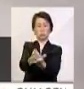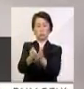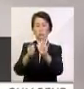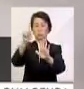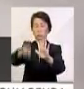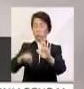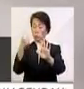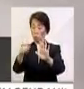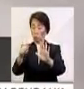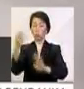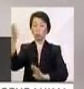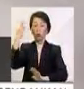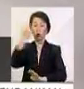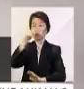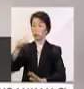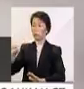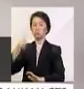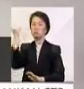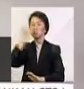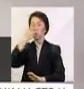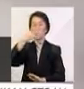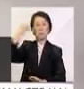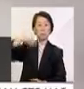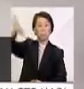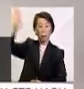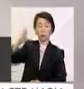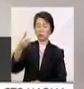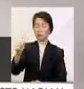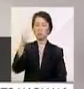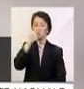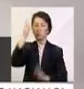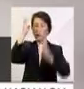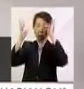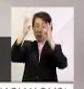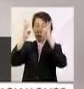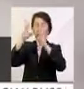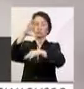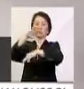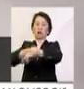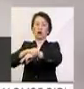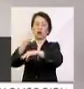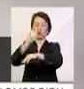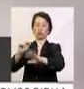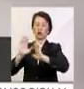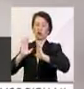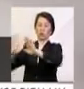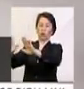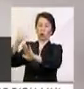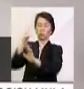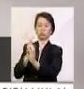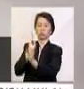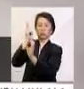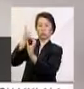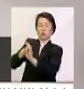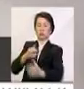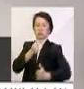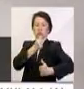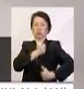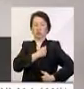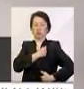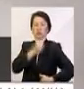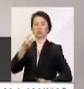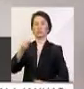5 Oktober lalu kerana tidak mahu pulang ke Syria kerana bimbang ditangkap akibat menolak untuk menyertai tentera Syria.